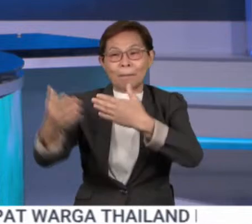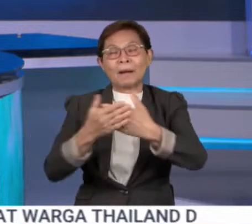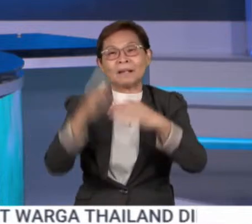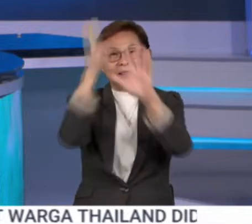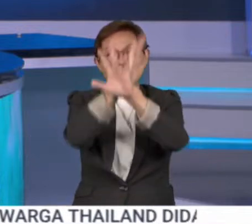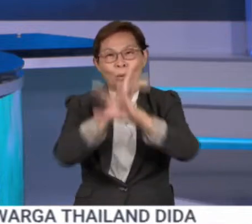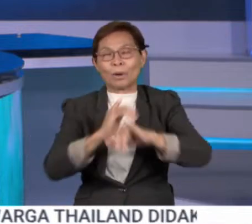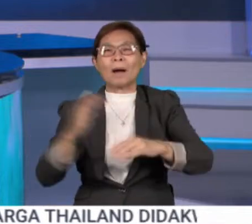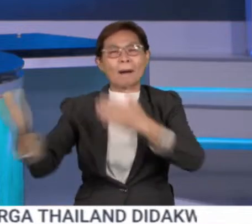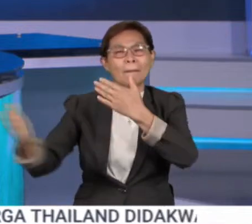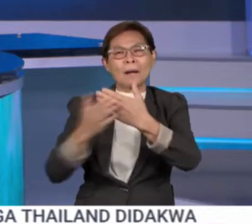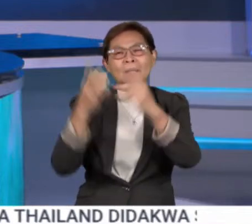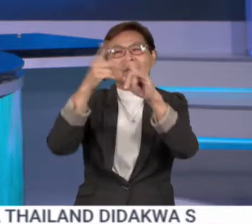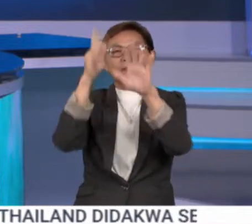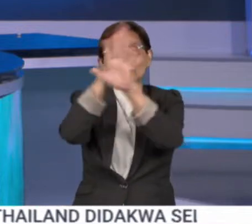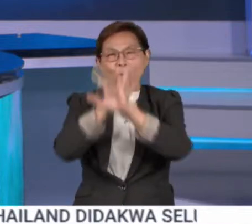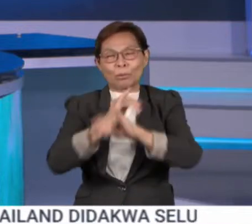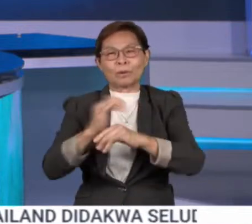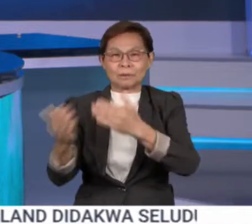Sarawak.